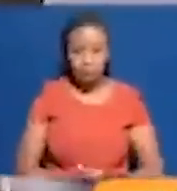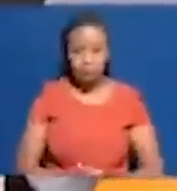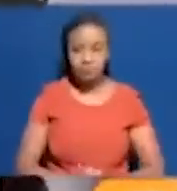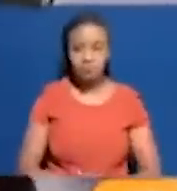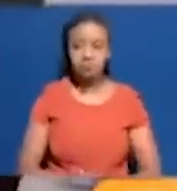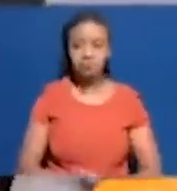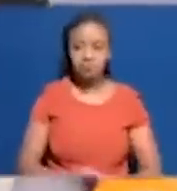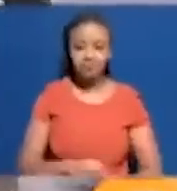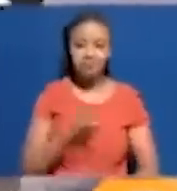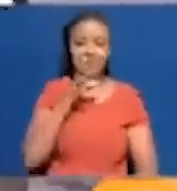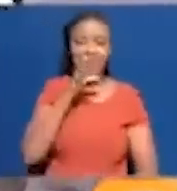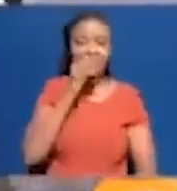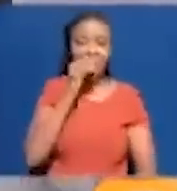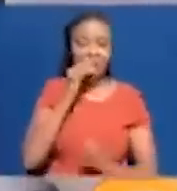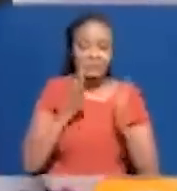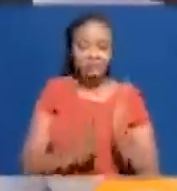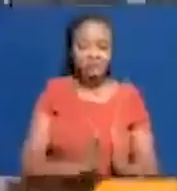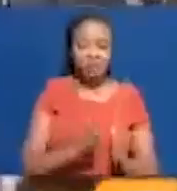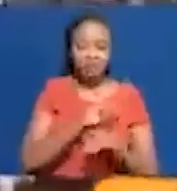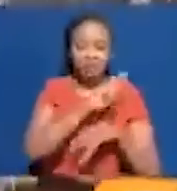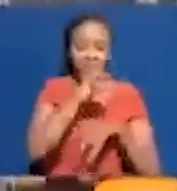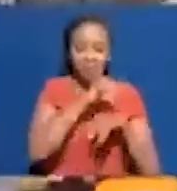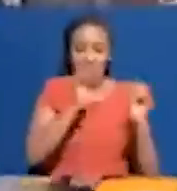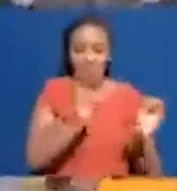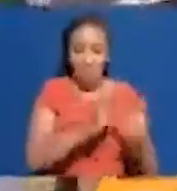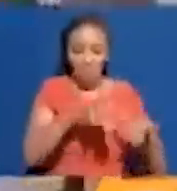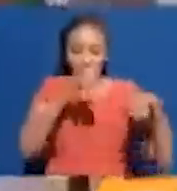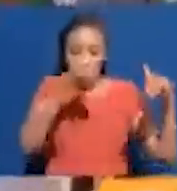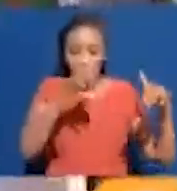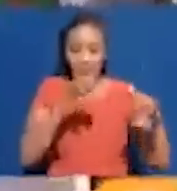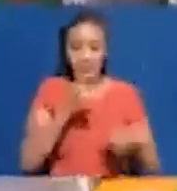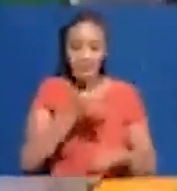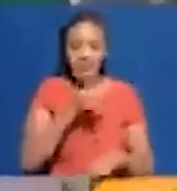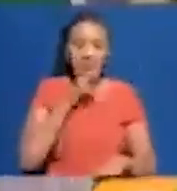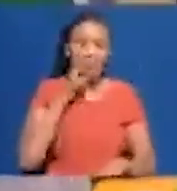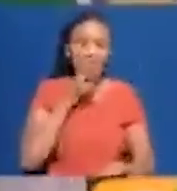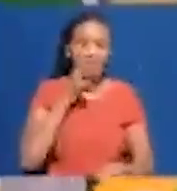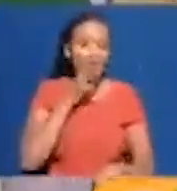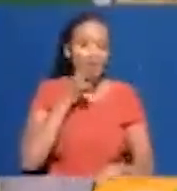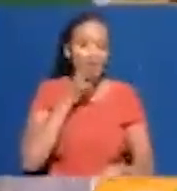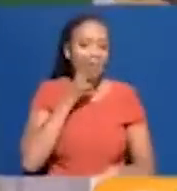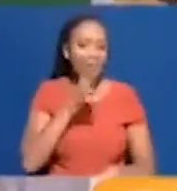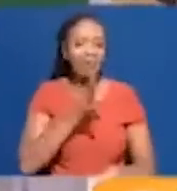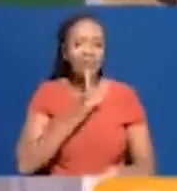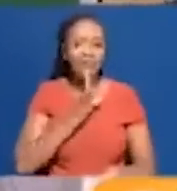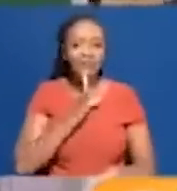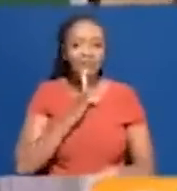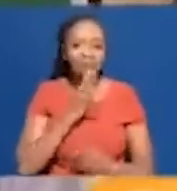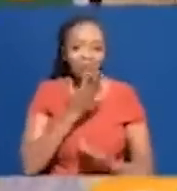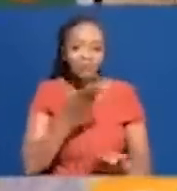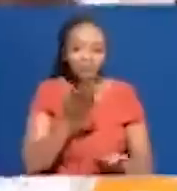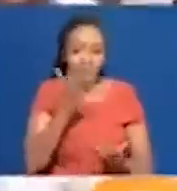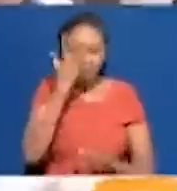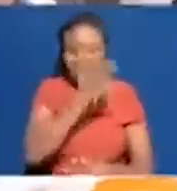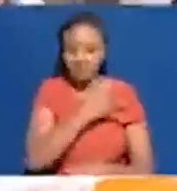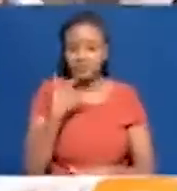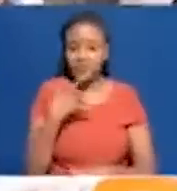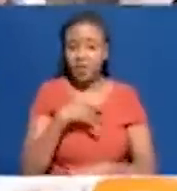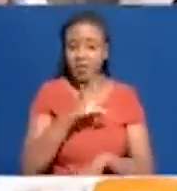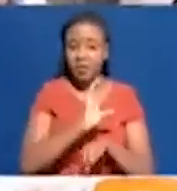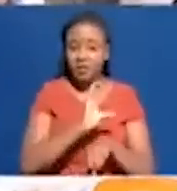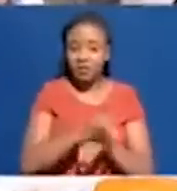National Assembly Speaker Moses Wetangula, speaking in Busia County, where he attended a mass at the Burinda Catholic Church in